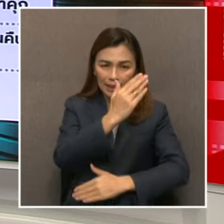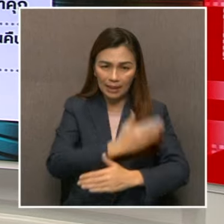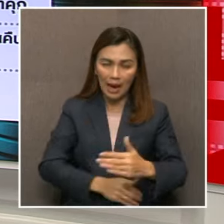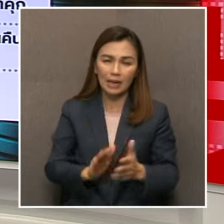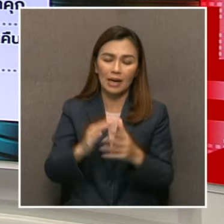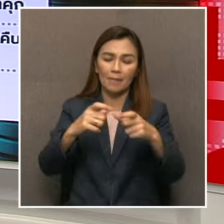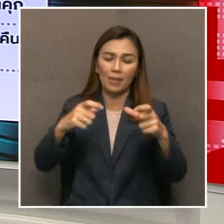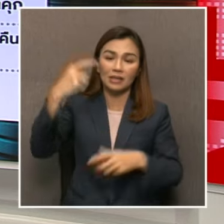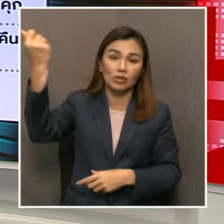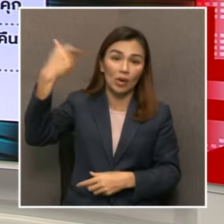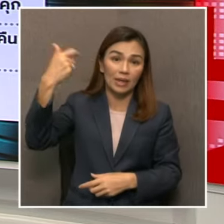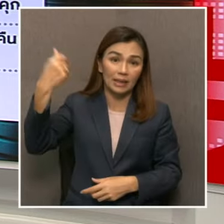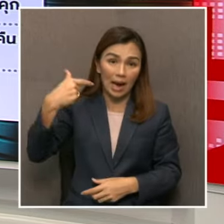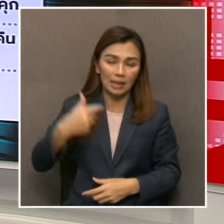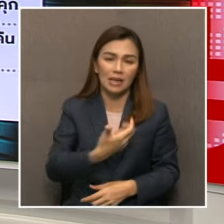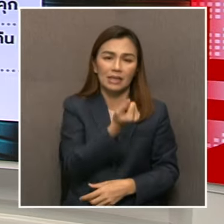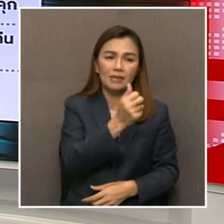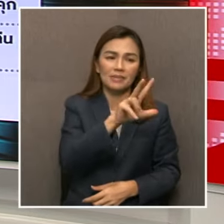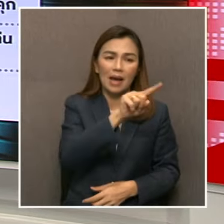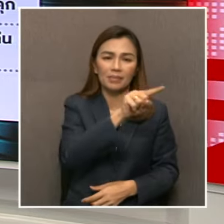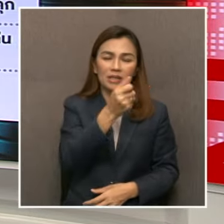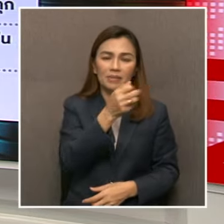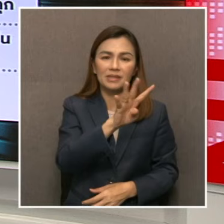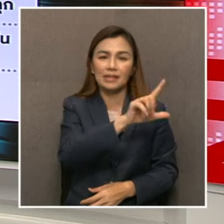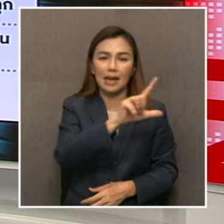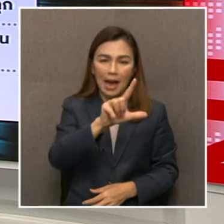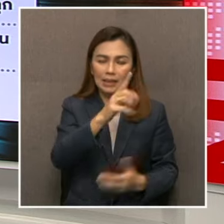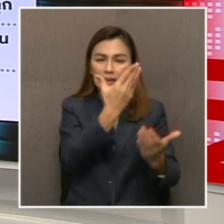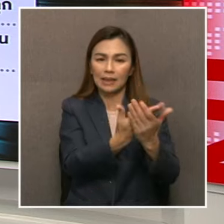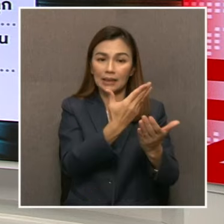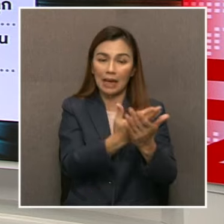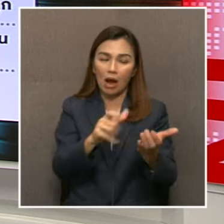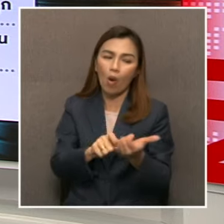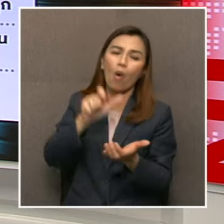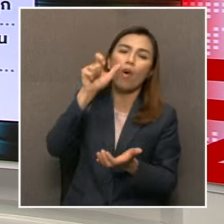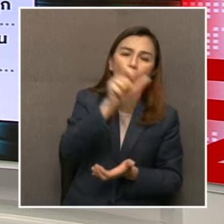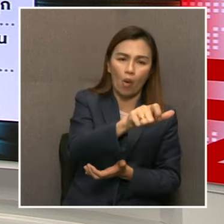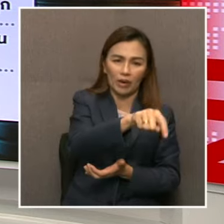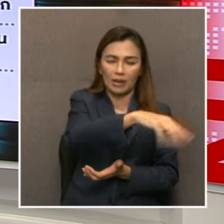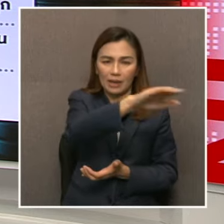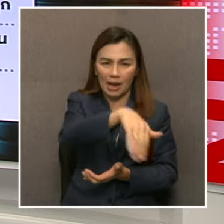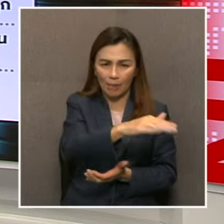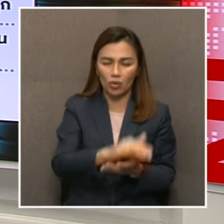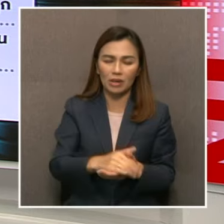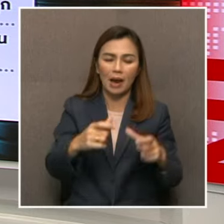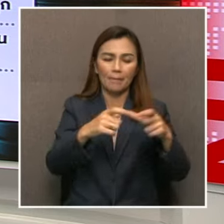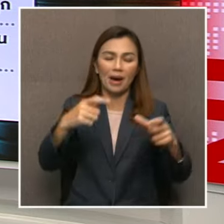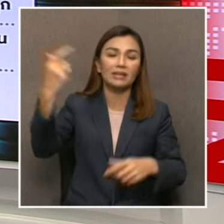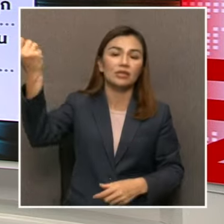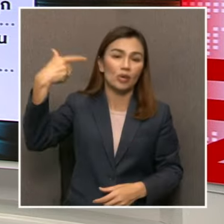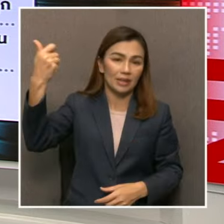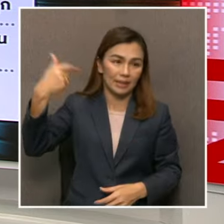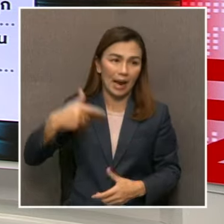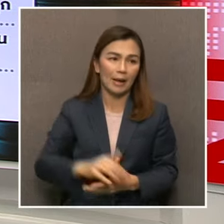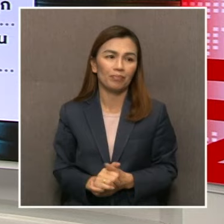ดิการแห่งรัฐเนี่ยจำนวน 13-14 ล้านคนจะได้รับเงินตรงนี้เนี่ยโอนเข้าไปให้ท่านนั่นเองนะครับผ่านบัตรสวัสดิการแห่งรัฐนะแล้วก็ไม่ลืม